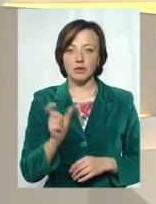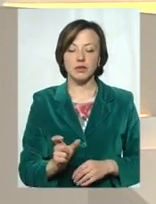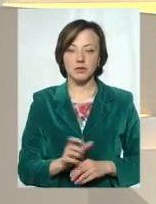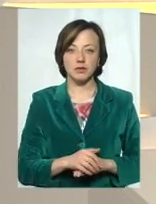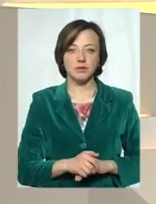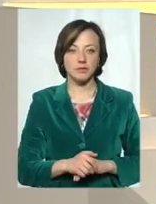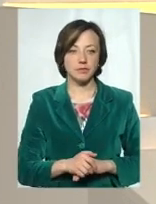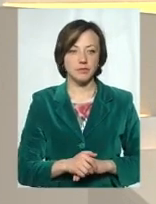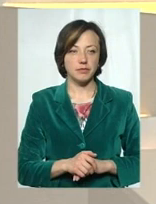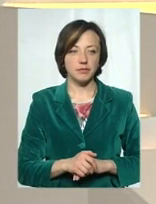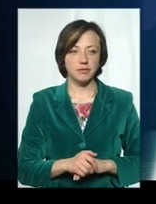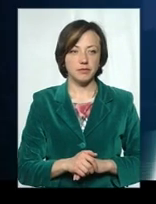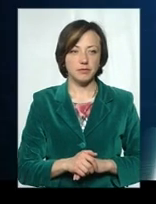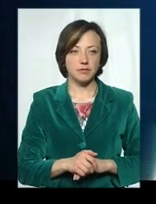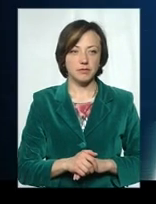профільного міністра, і далі продовжимо.